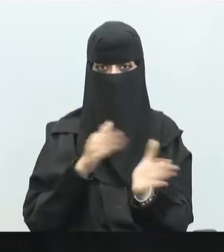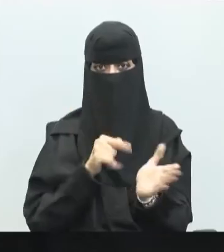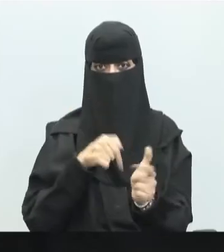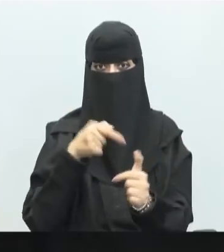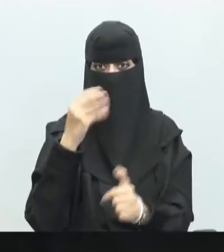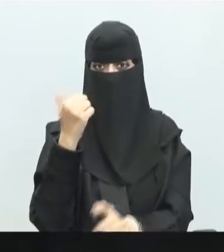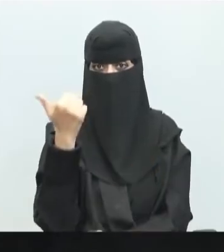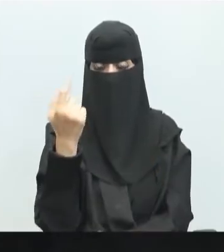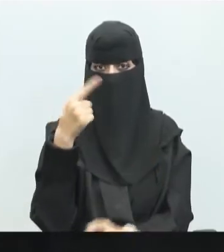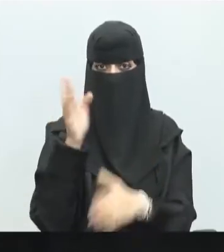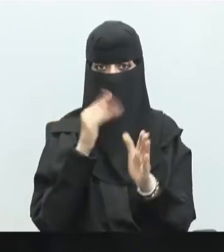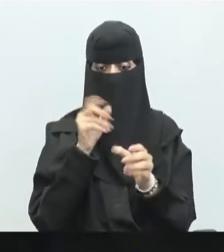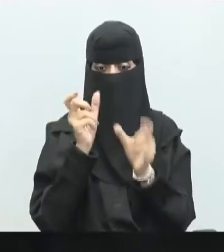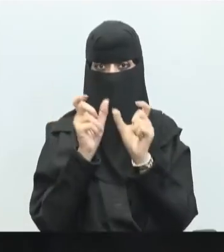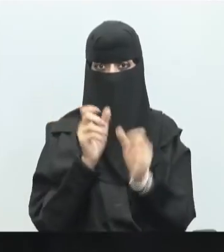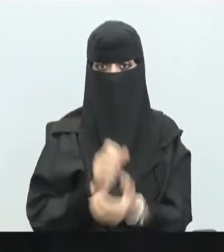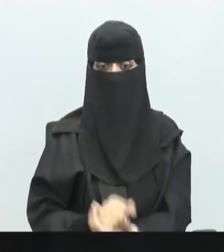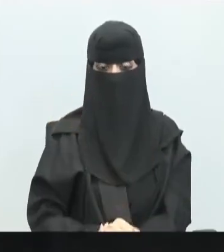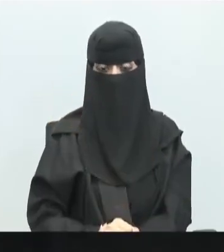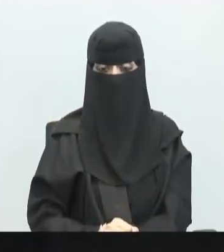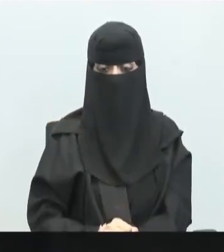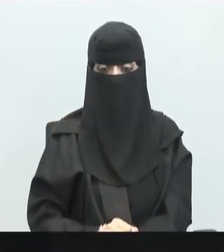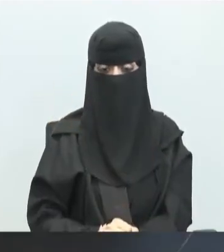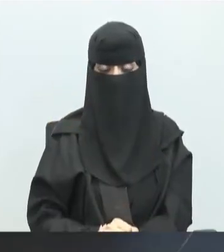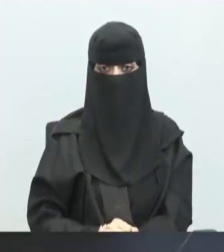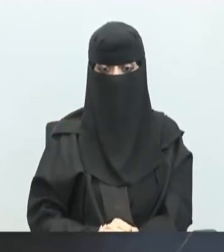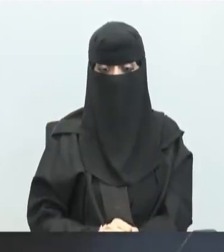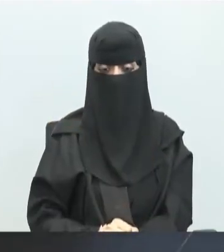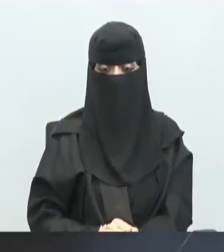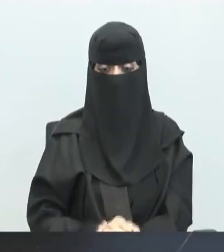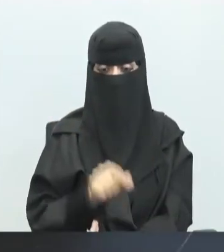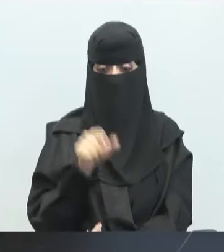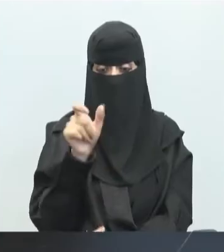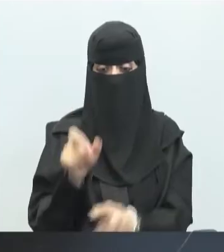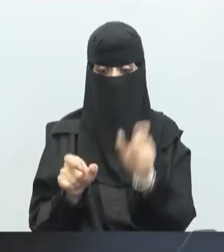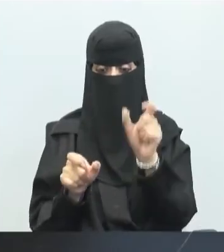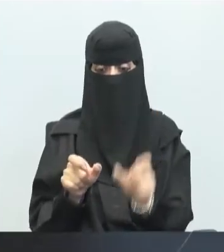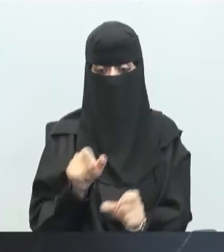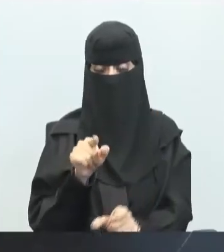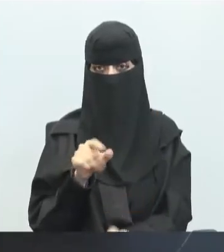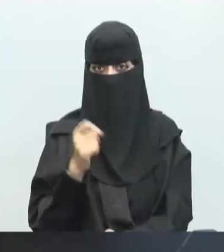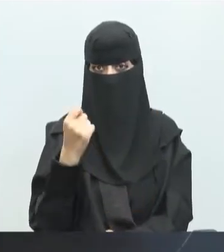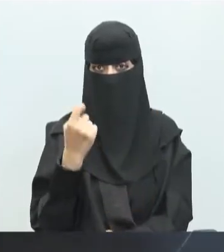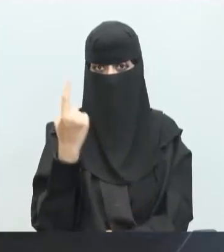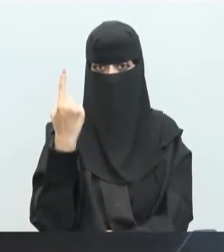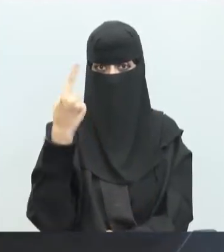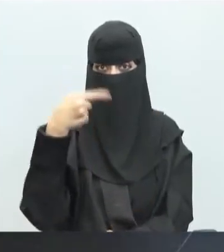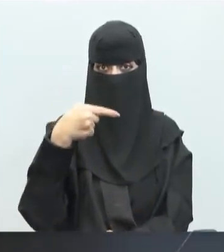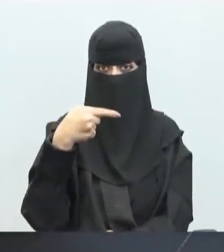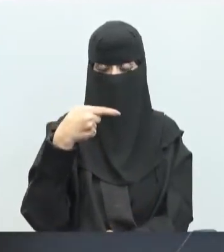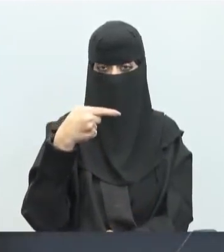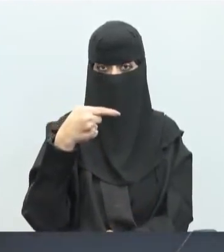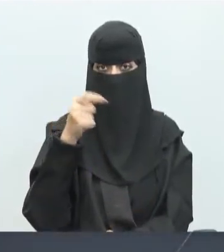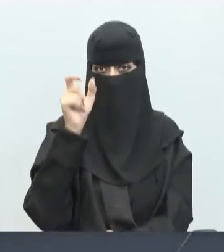عن طريق قطع العدد نلاحظ هنا لدي 10 من قطع